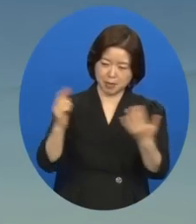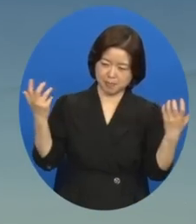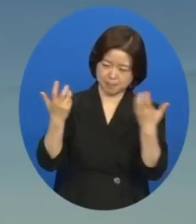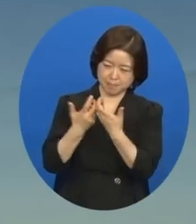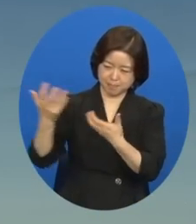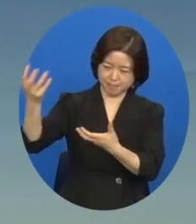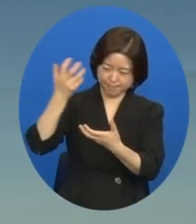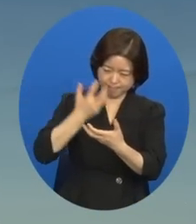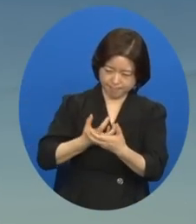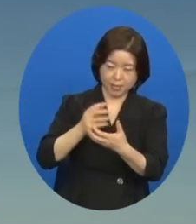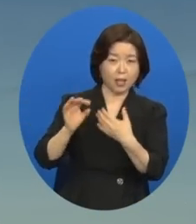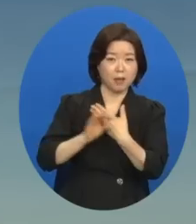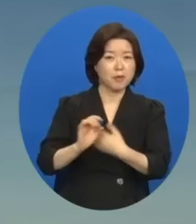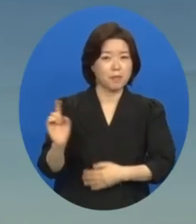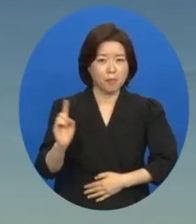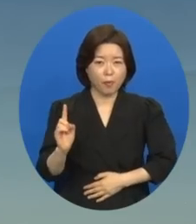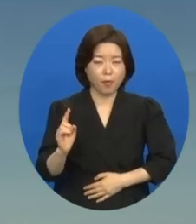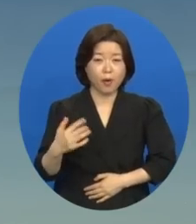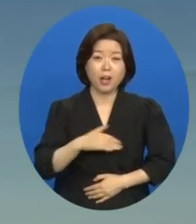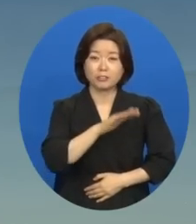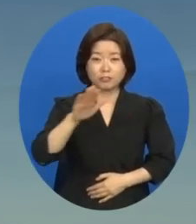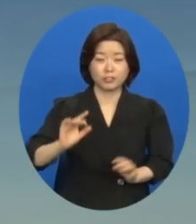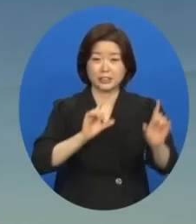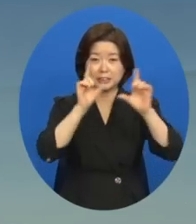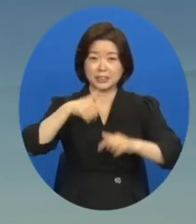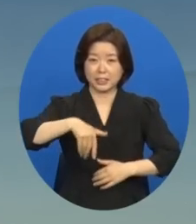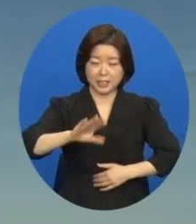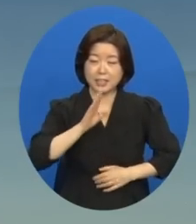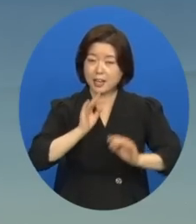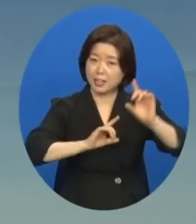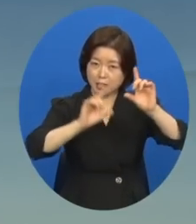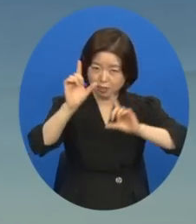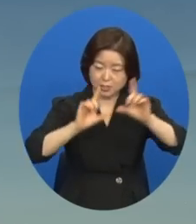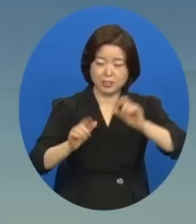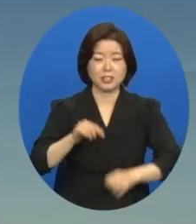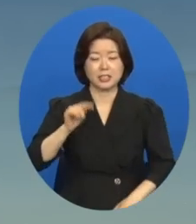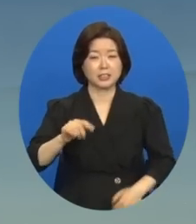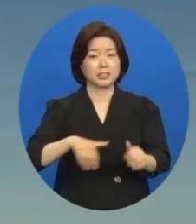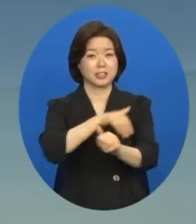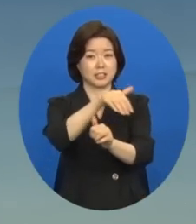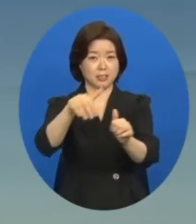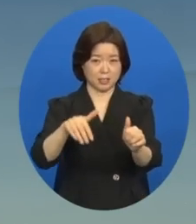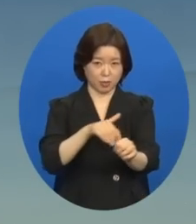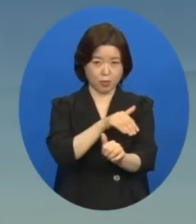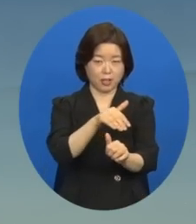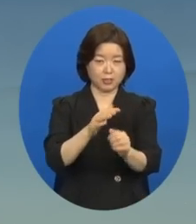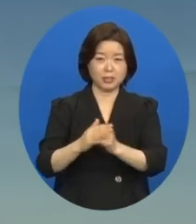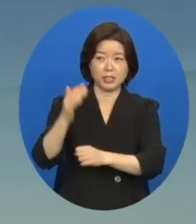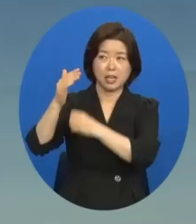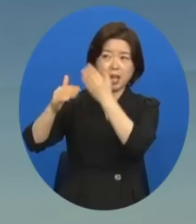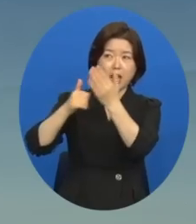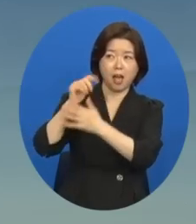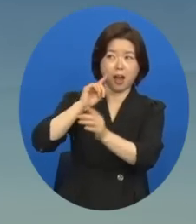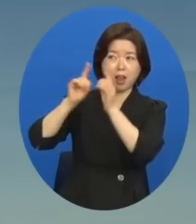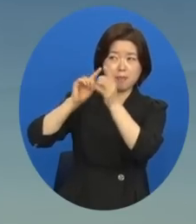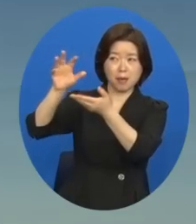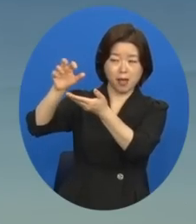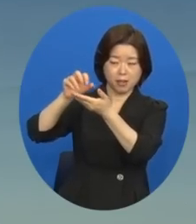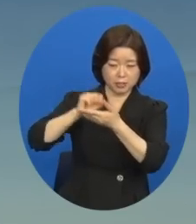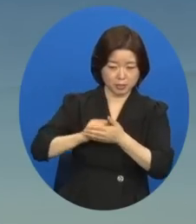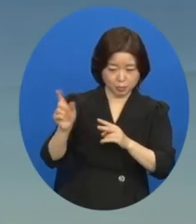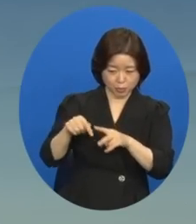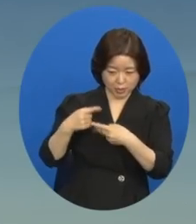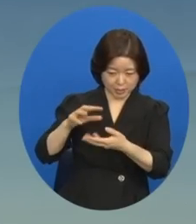어떤 일이 일어나냐면 우리가 살아가는 현실과 그 상황을 하나님의 말씀으로